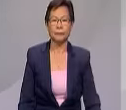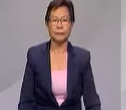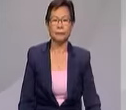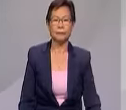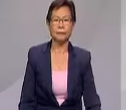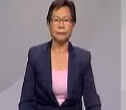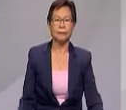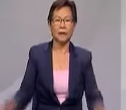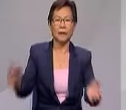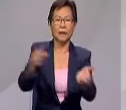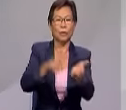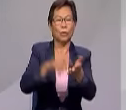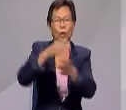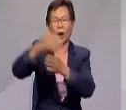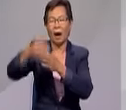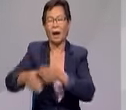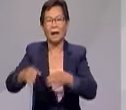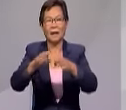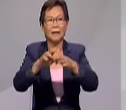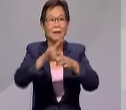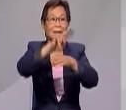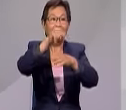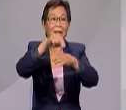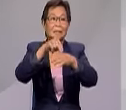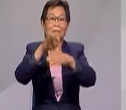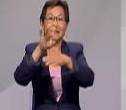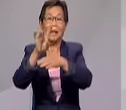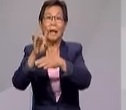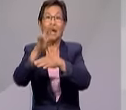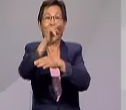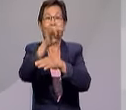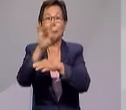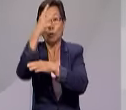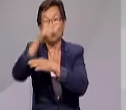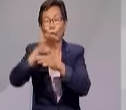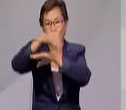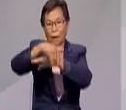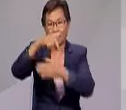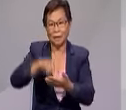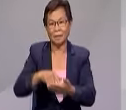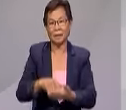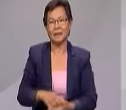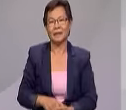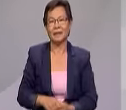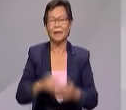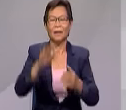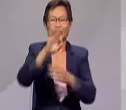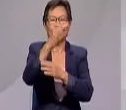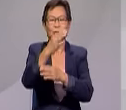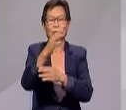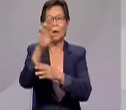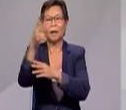Baik, saudara, laporan itu tadi mengakhiri Nasional 8 untuk malam ini. Saya Faris Izzat Syahrudin. Layari Facebook Berita